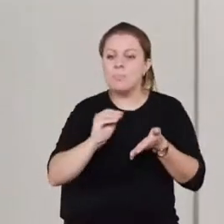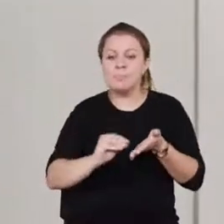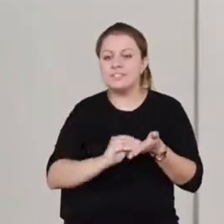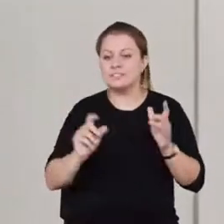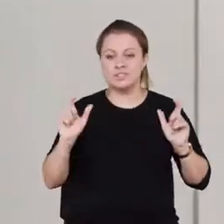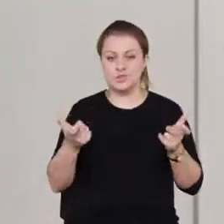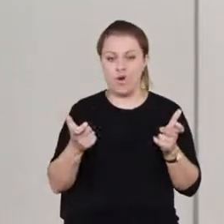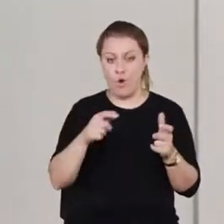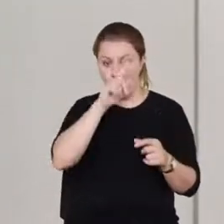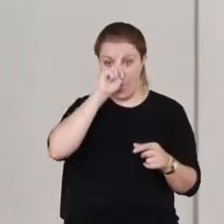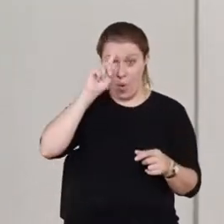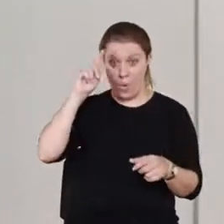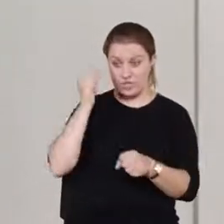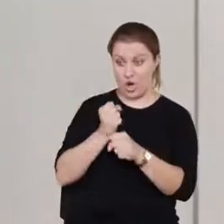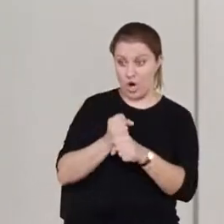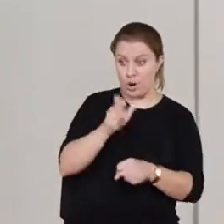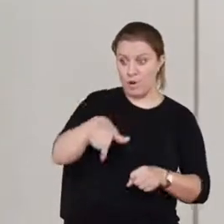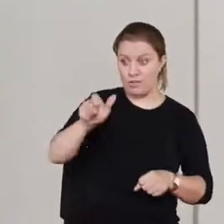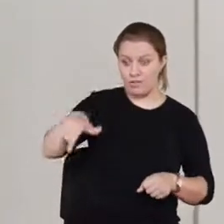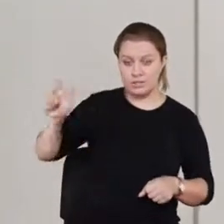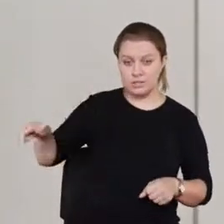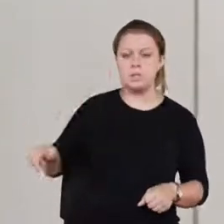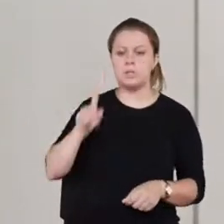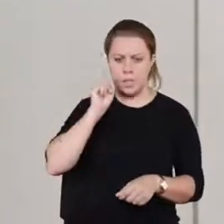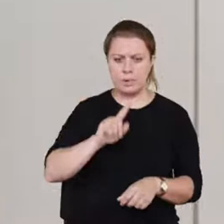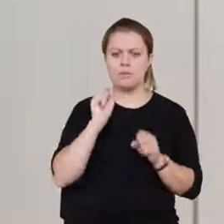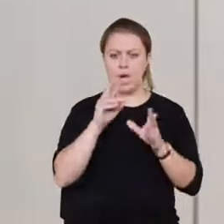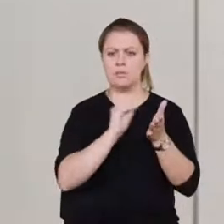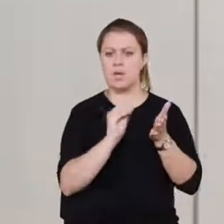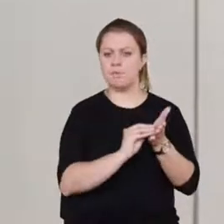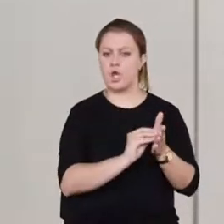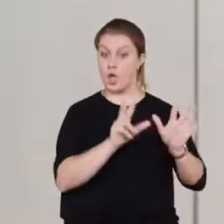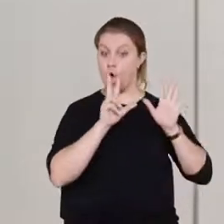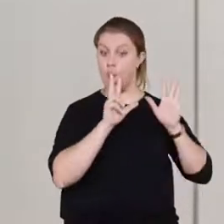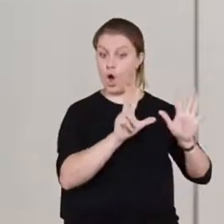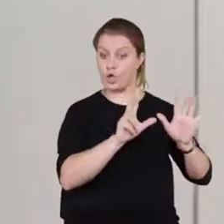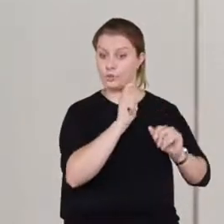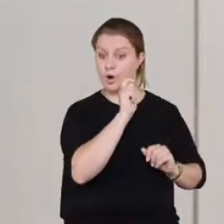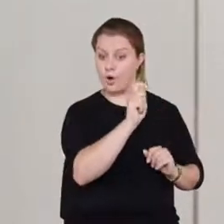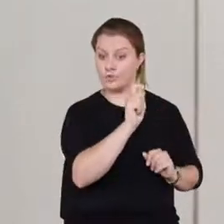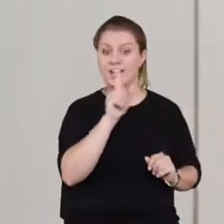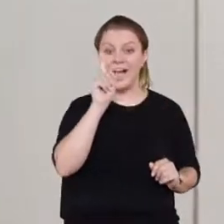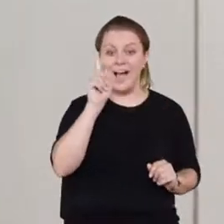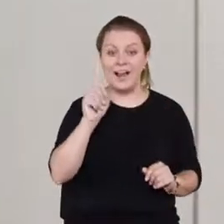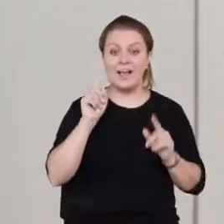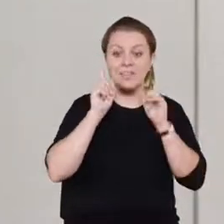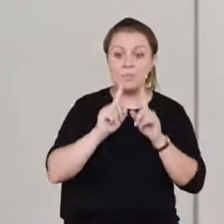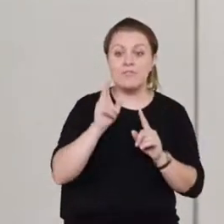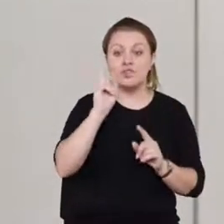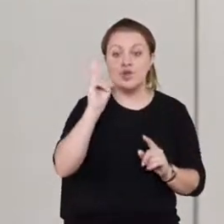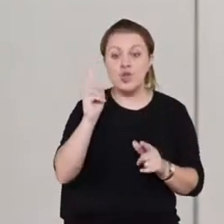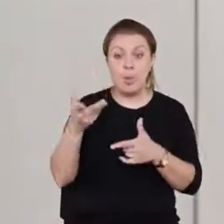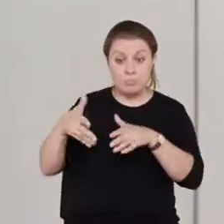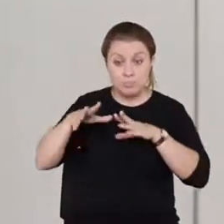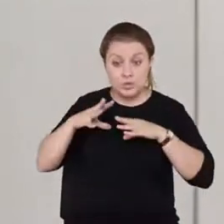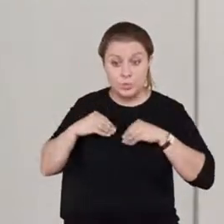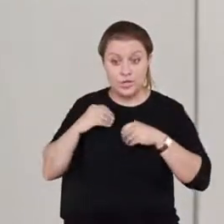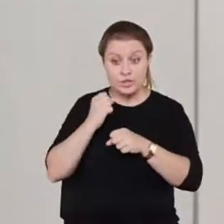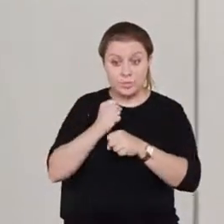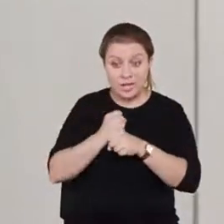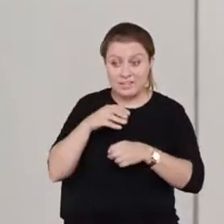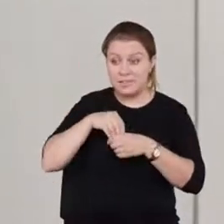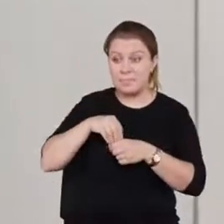że robotnicy, formalnie obowiązuje 8-godzinny dzień pracy oczywiście, natomiast robotnikom, którzy się przynajmują do fabryki, a jest